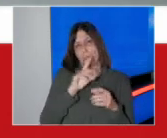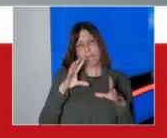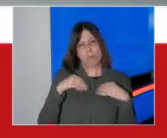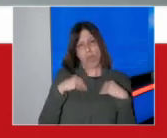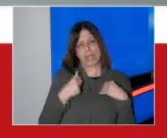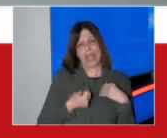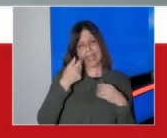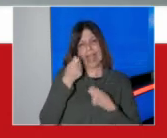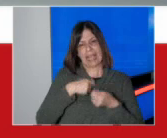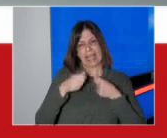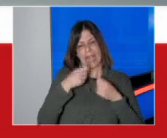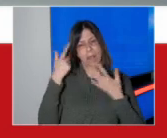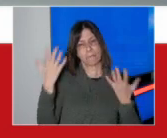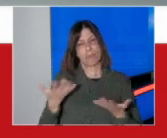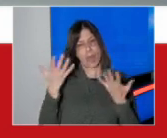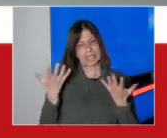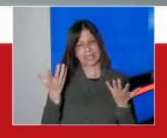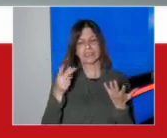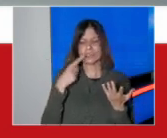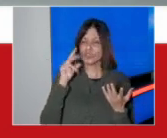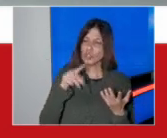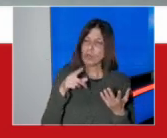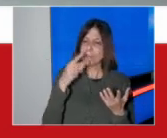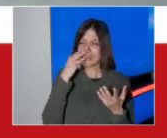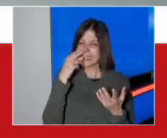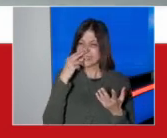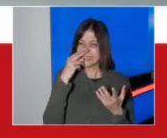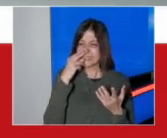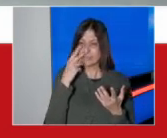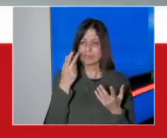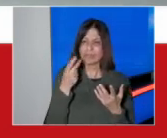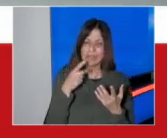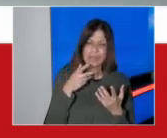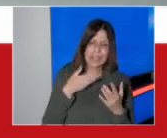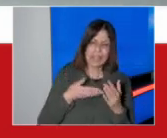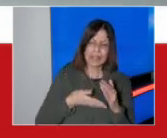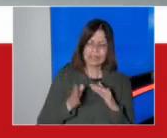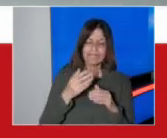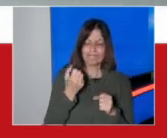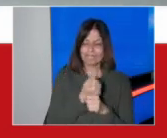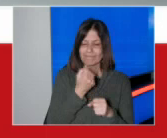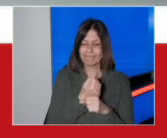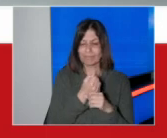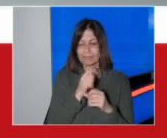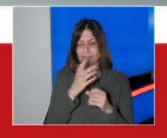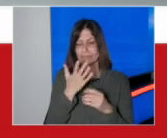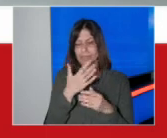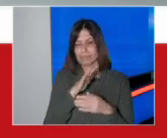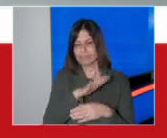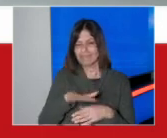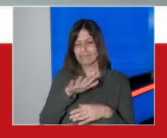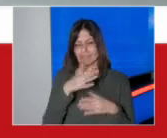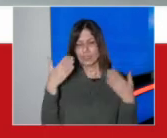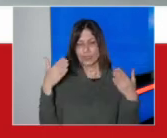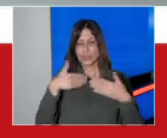לנהל כלכלה פופוליסטית, ולכן יש פה איזשהו, אתה יודע, הם מנסים ללכת בתוך מסגרת מאוד מאוד מצומצמת, מאוד מאוד